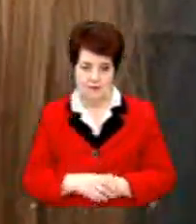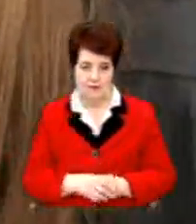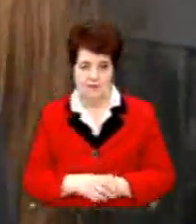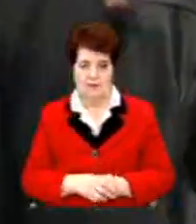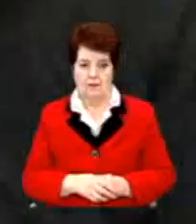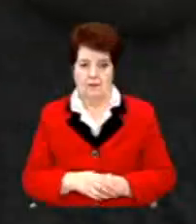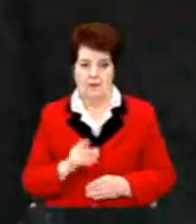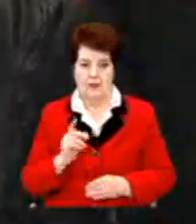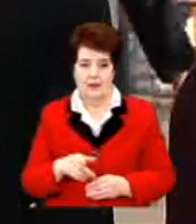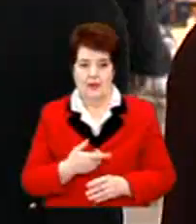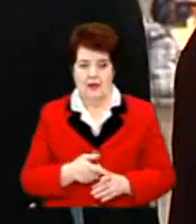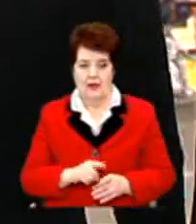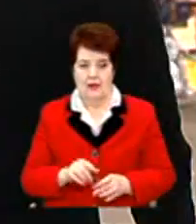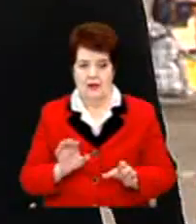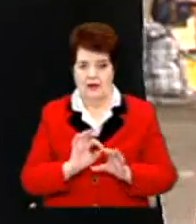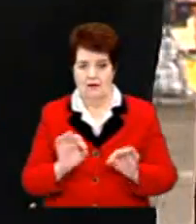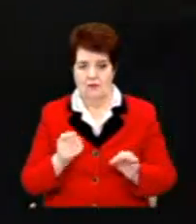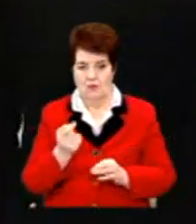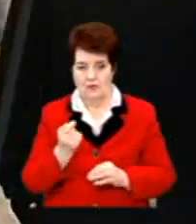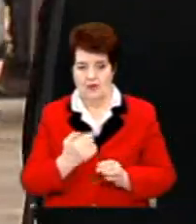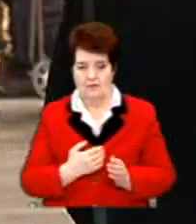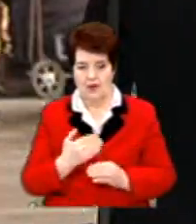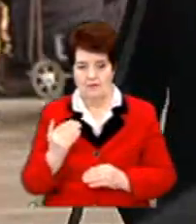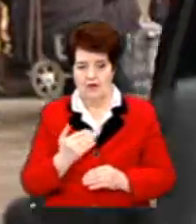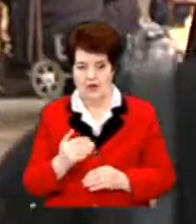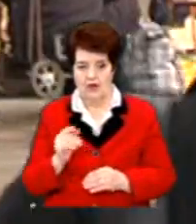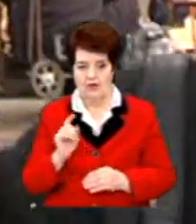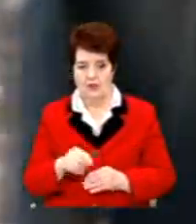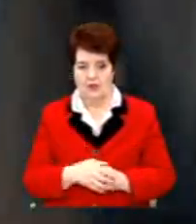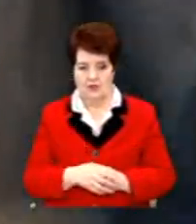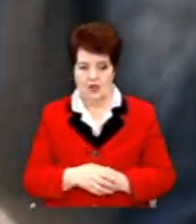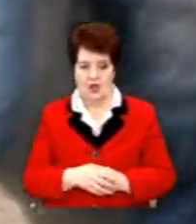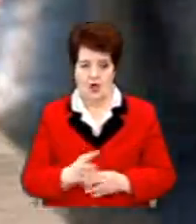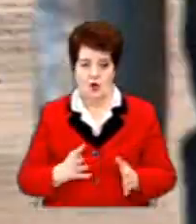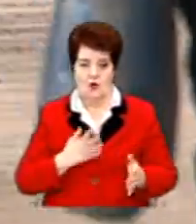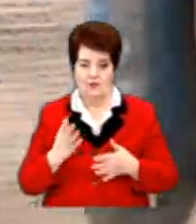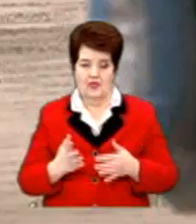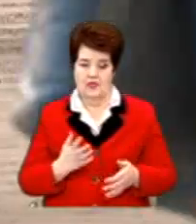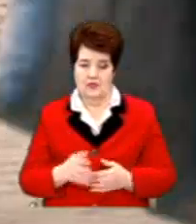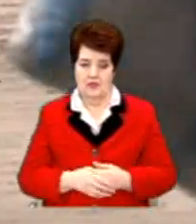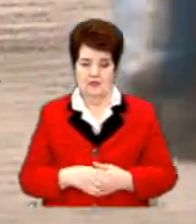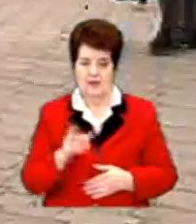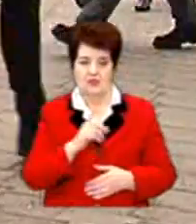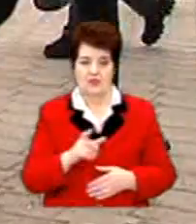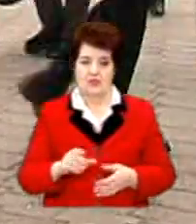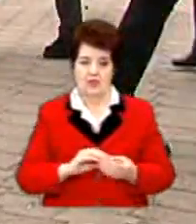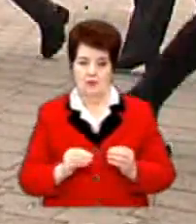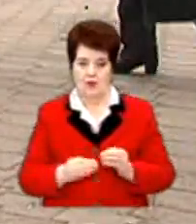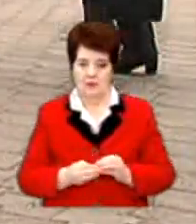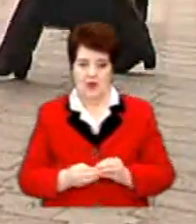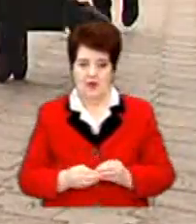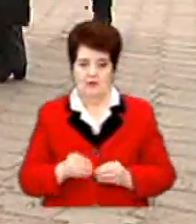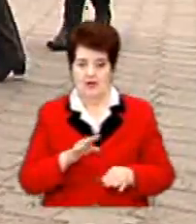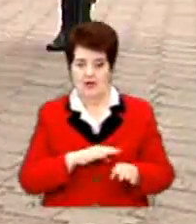că situația s-a înrăutățit este un pic mai mare decât a celor optimiști. Problemele pe care le văd cetățenii și din cauza